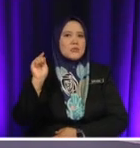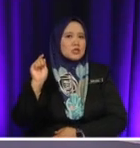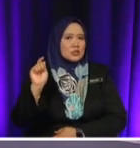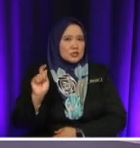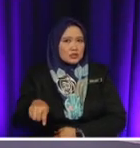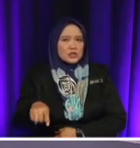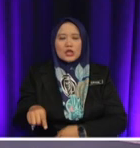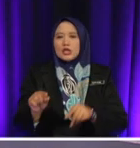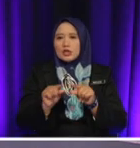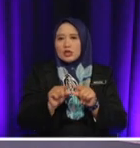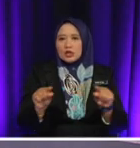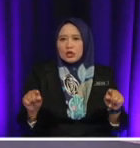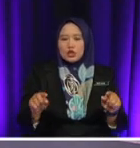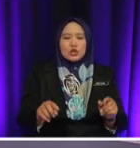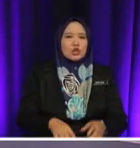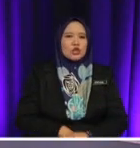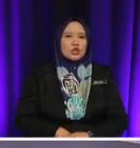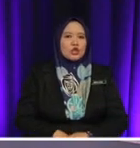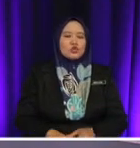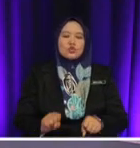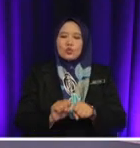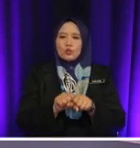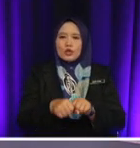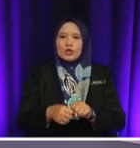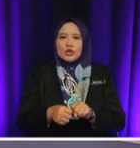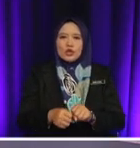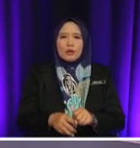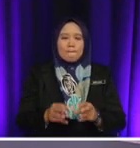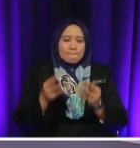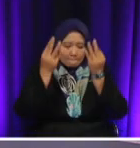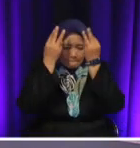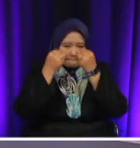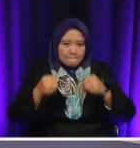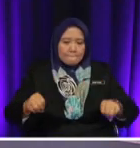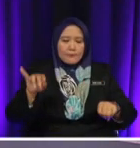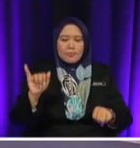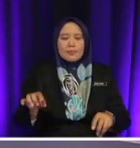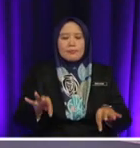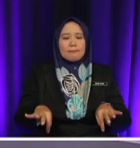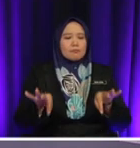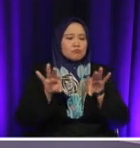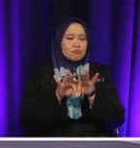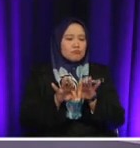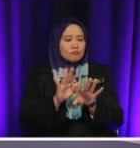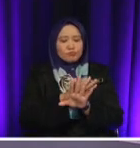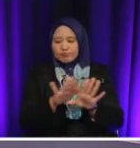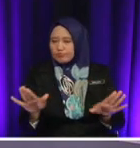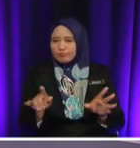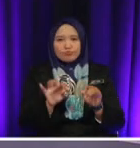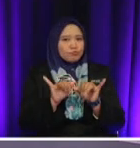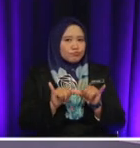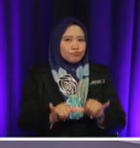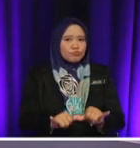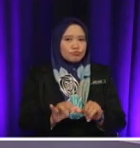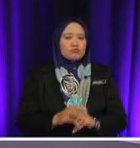tadi tidak tidak tidak Lupakanlah maksudnya tidak terlepas daripada maklumat penting tadi oke